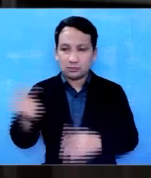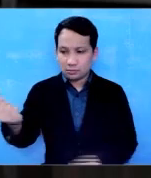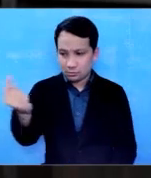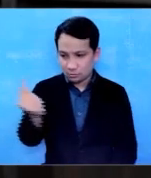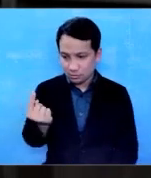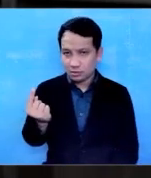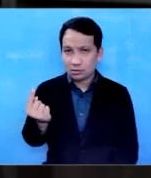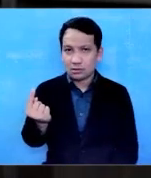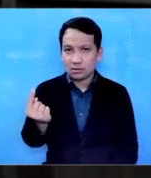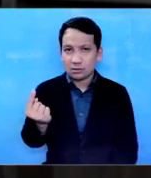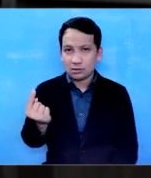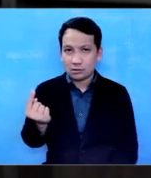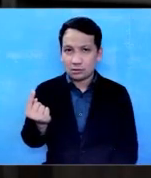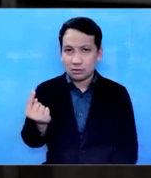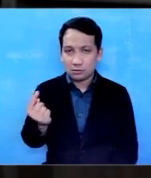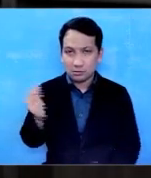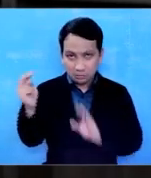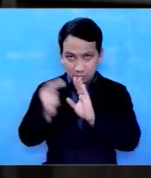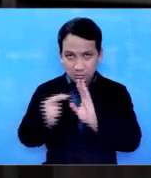Mariam, kitang-kita sa video.